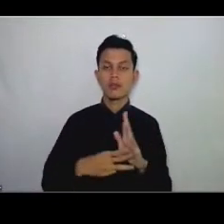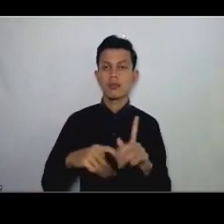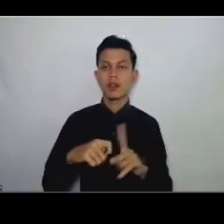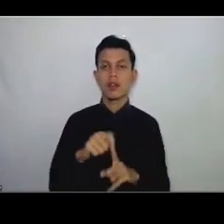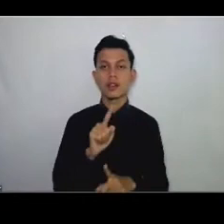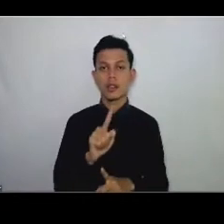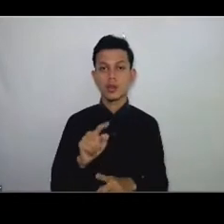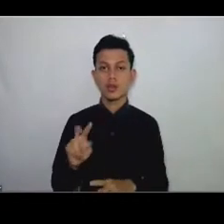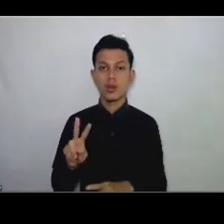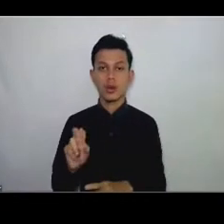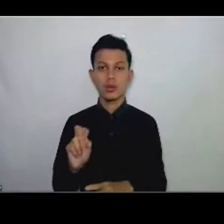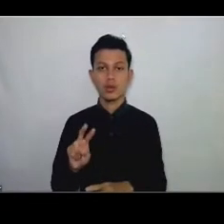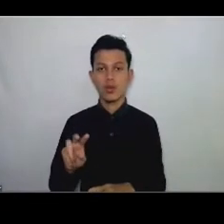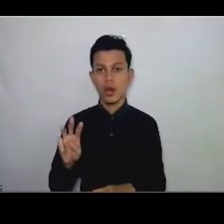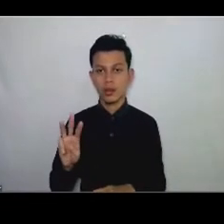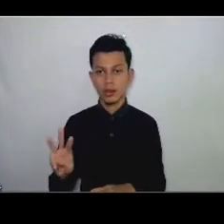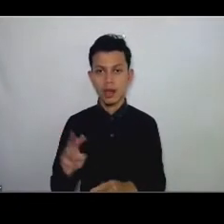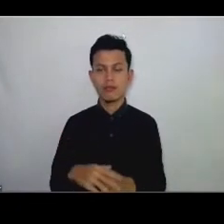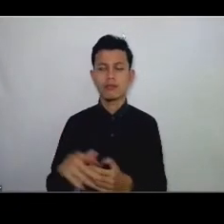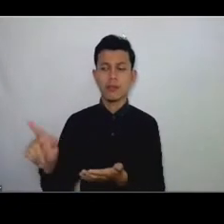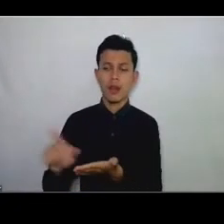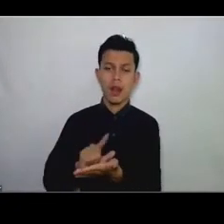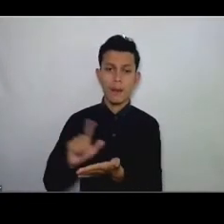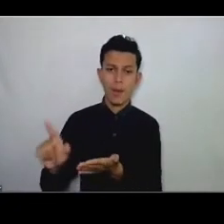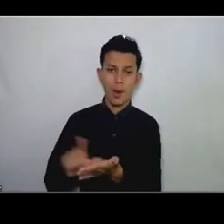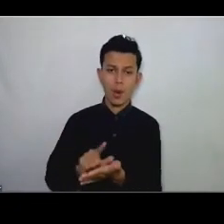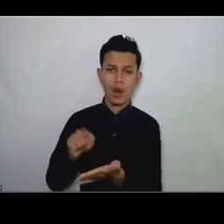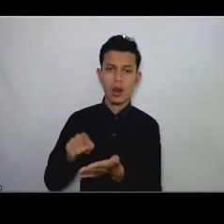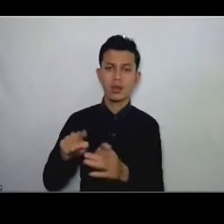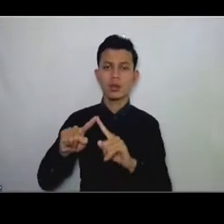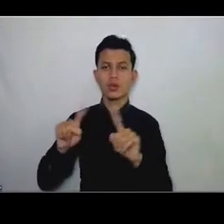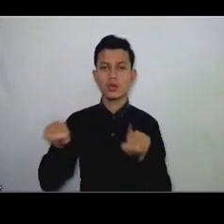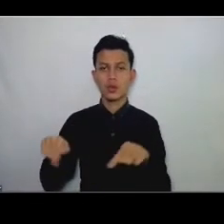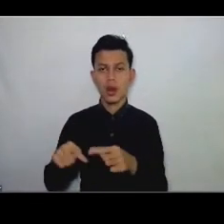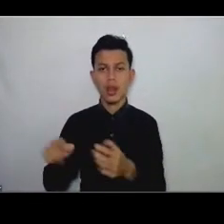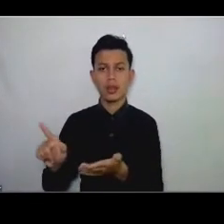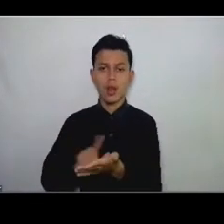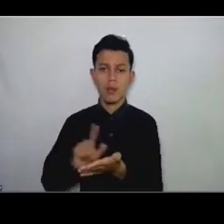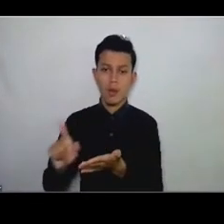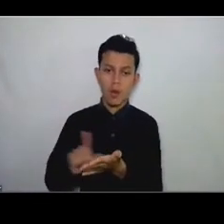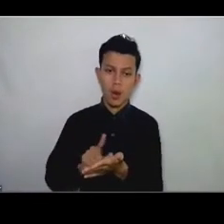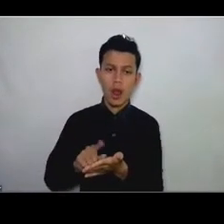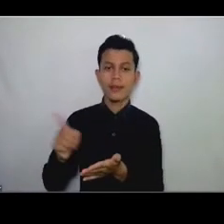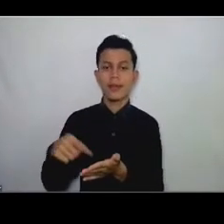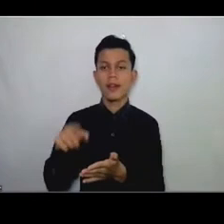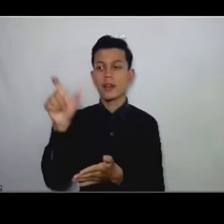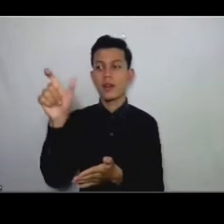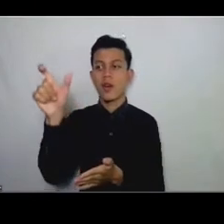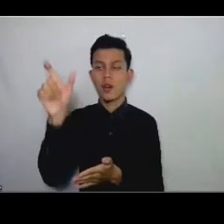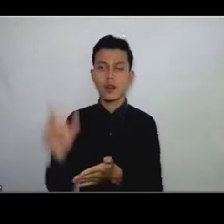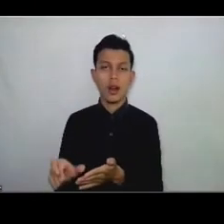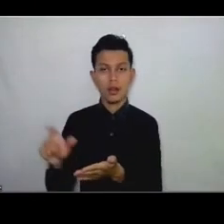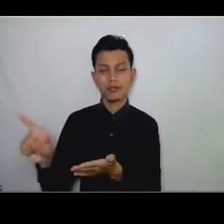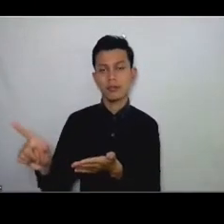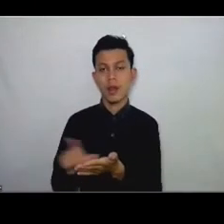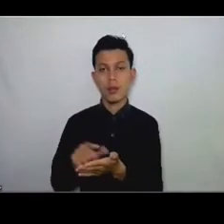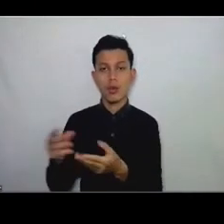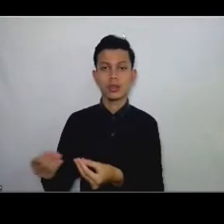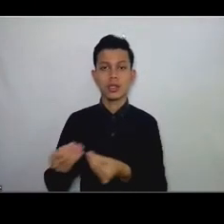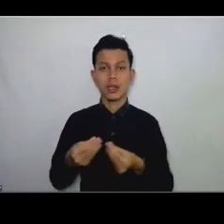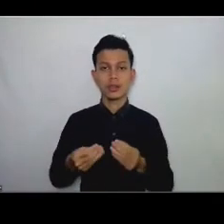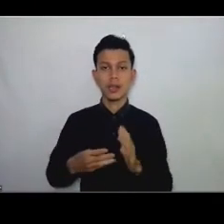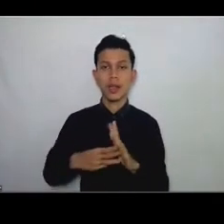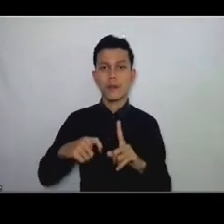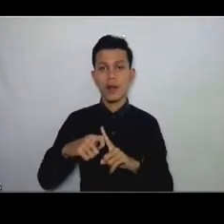2023 yang disebut laporan adalah surat laporan dugaan yang dilakukan oleh pelapor kepada majelis kehormatan mengenai dugaan